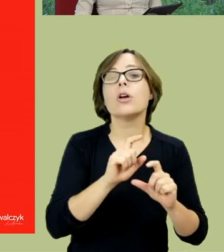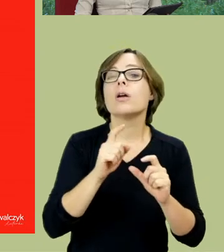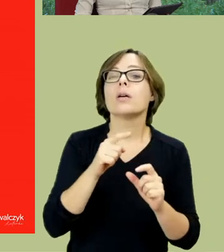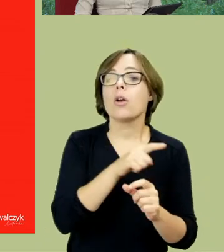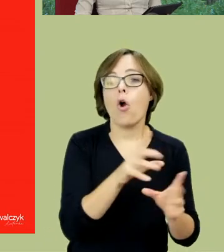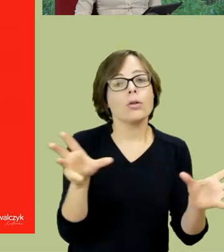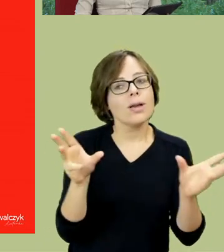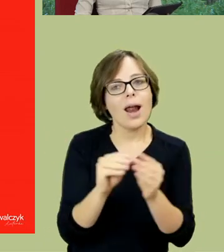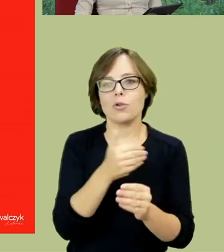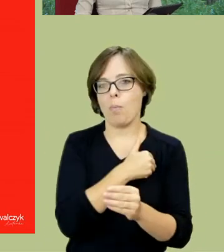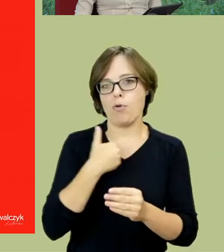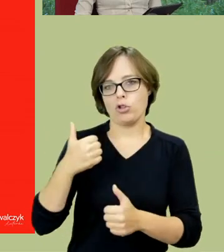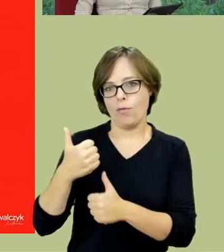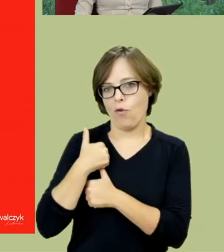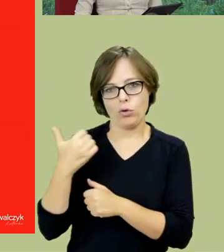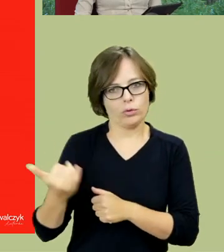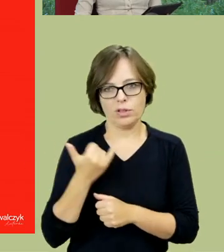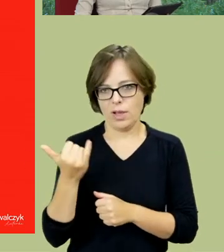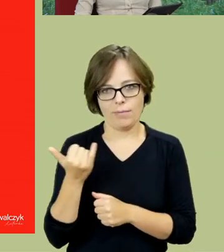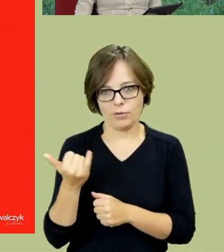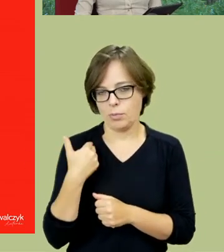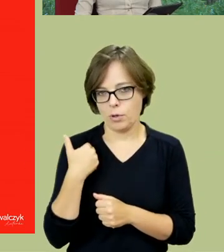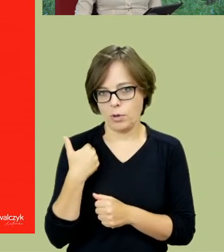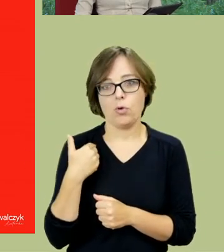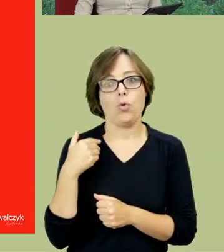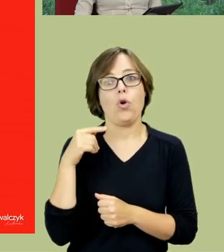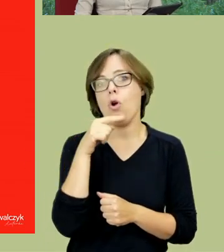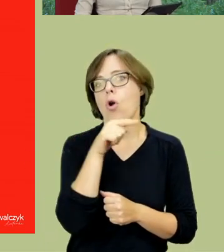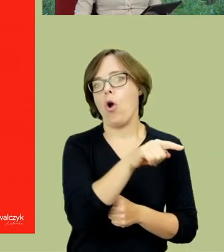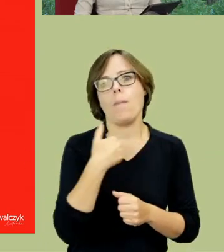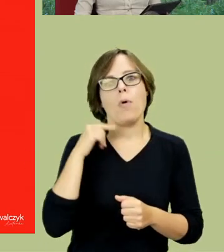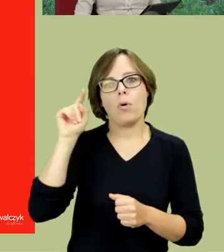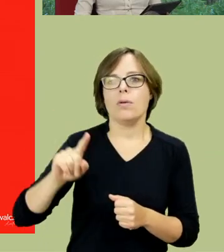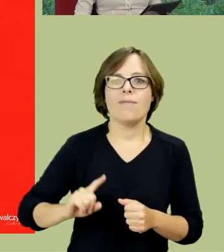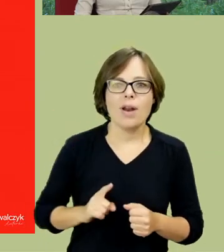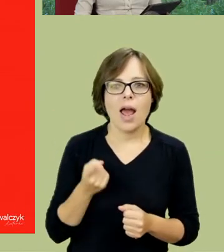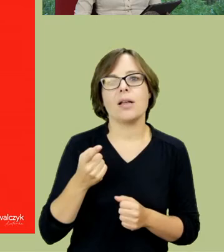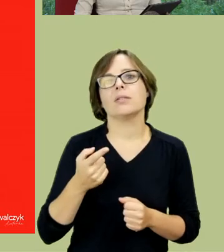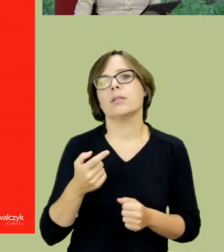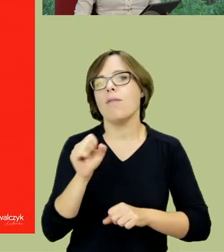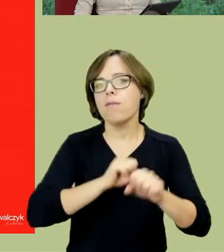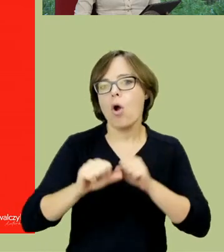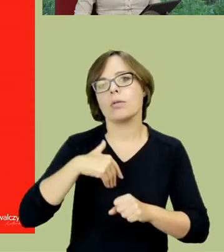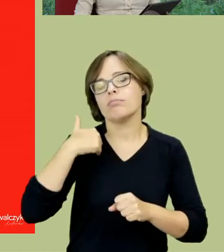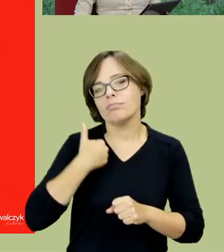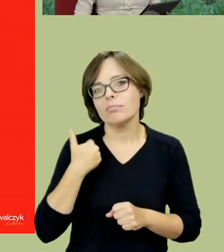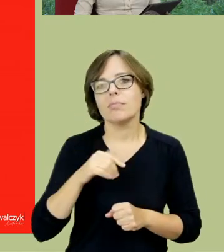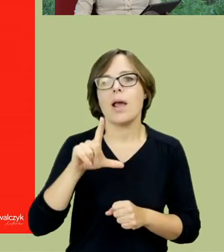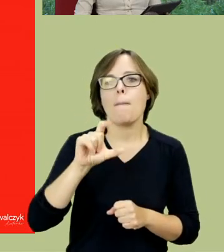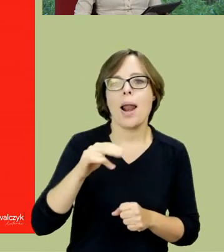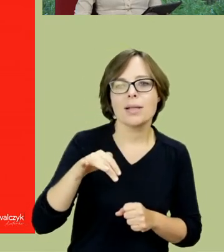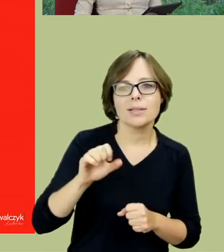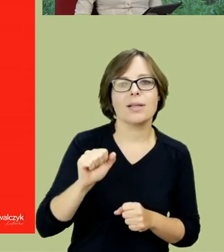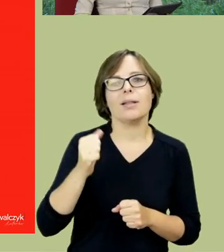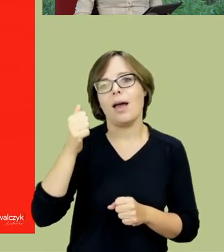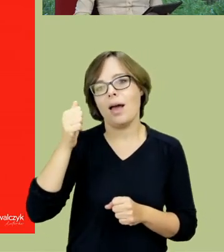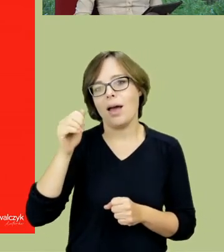zbrojne. Czyli i do Wielkiej Brytanii, i Francji, i Włoch, i ZSRR, do Palestyny, do Iraku i